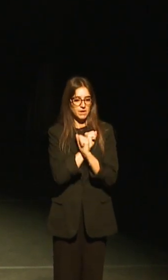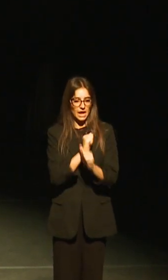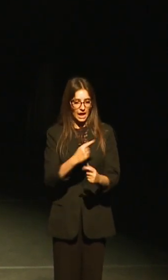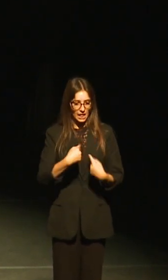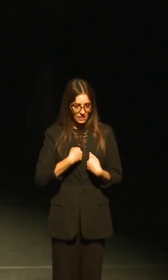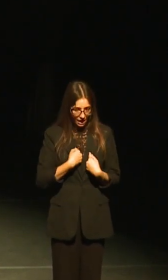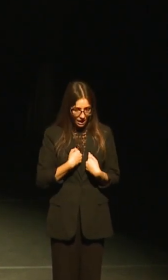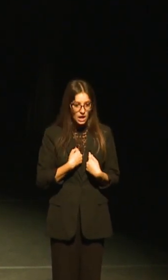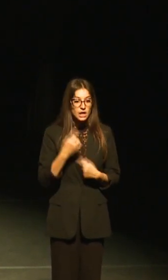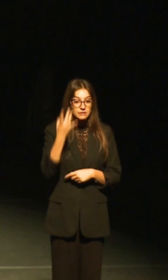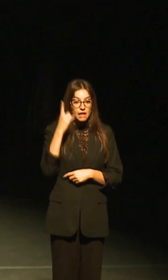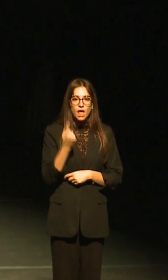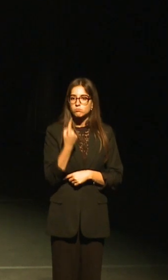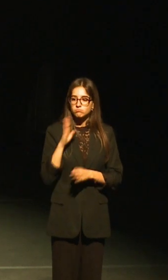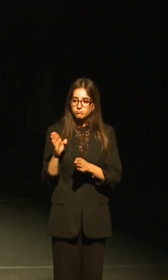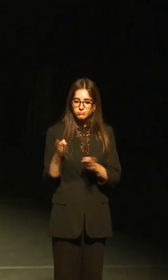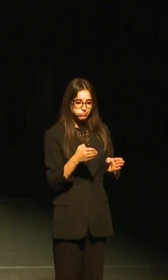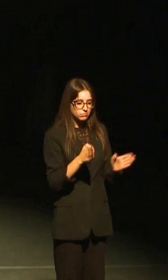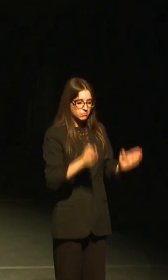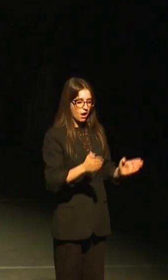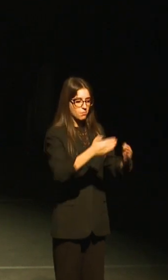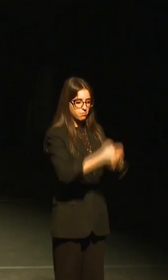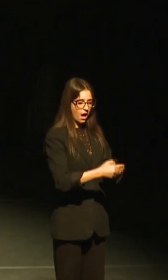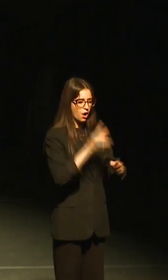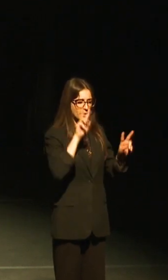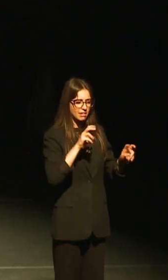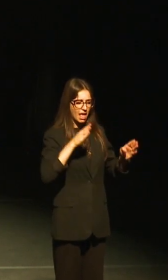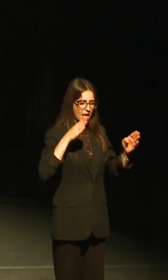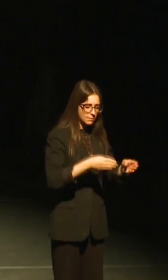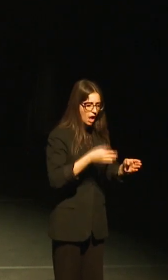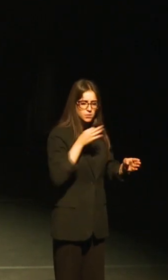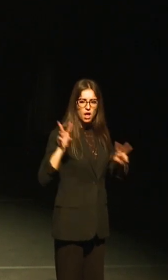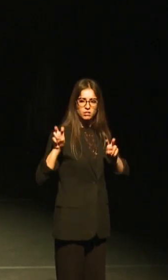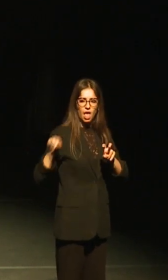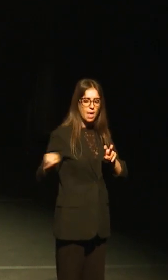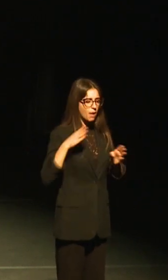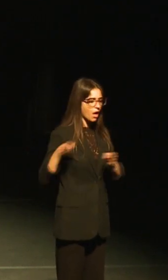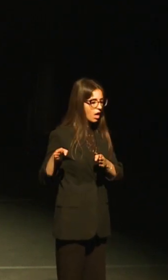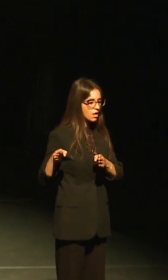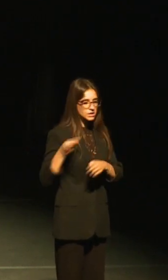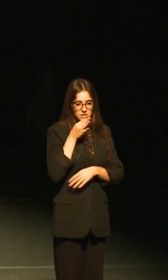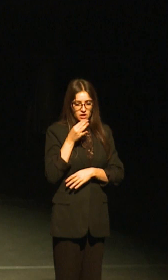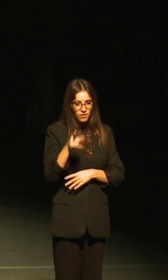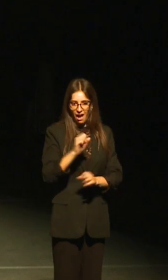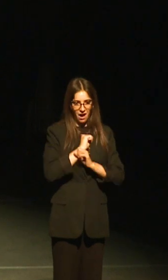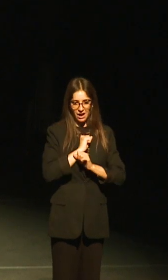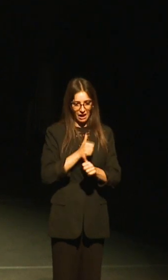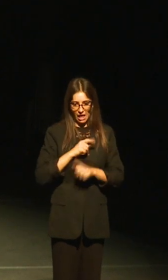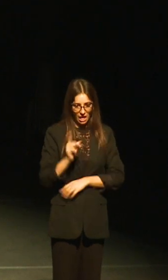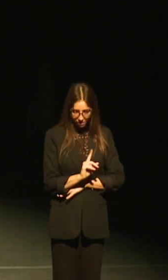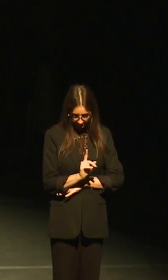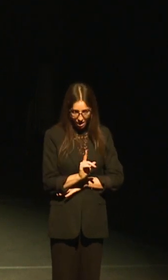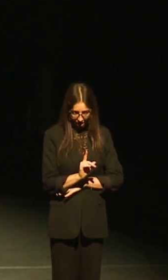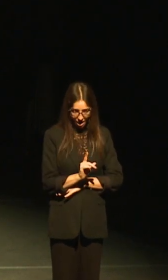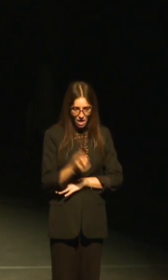occupo di questa singola cosa e quindi non dell'altra vuol dire che lì stai veramente facendo un esercizio un po' ipocrita